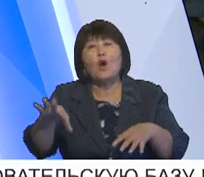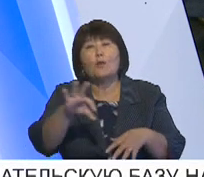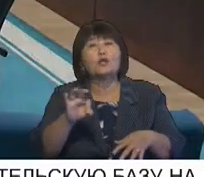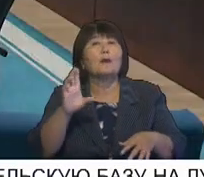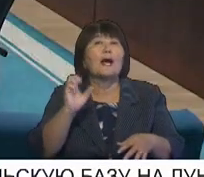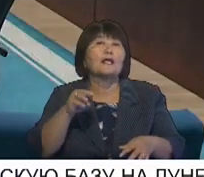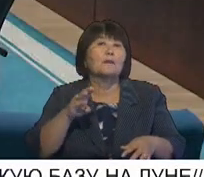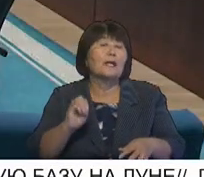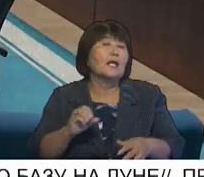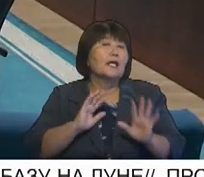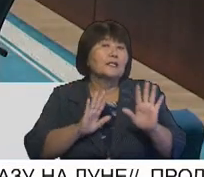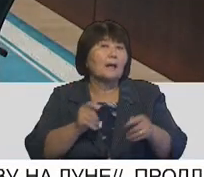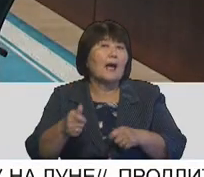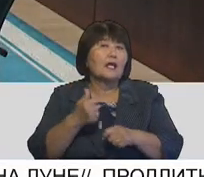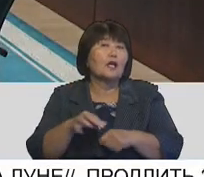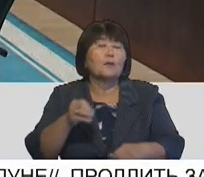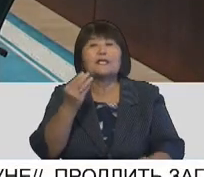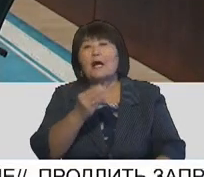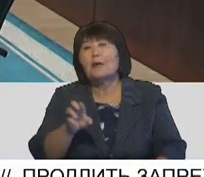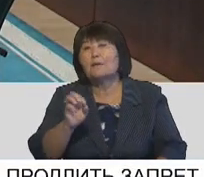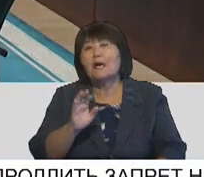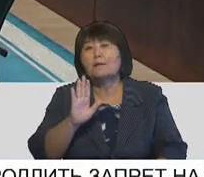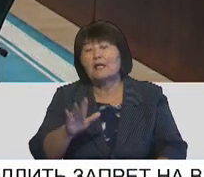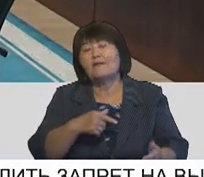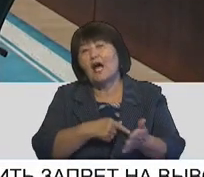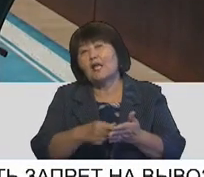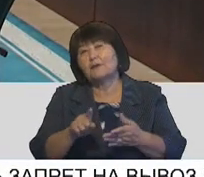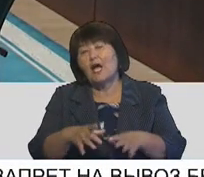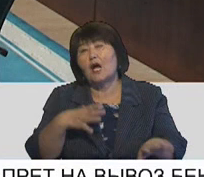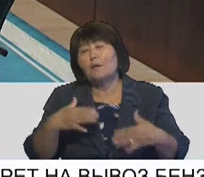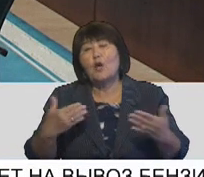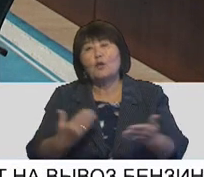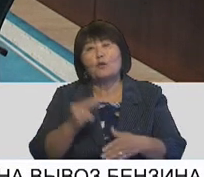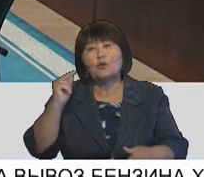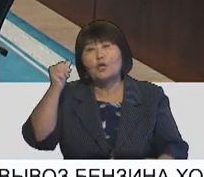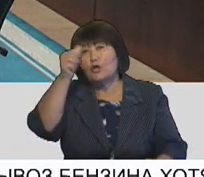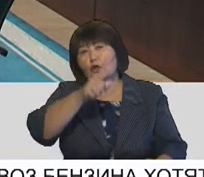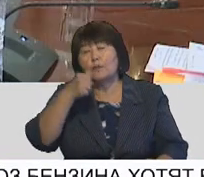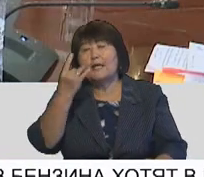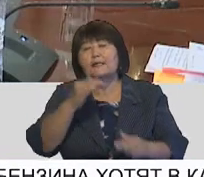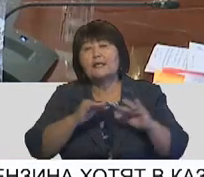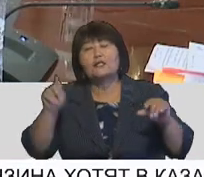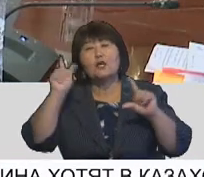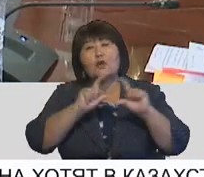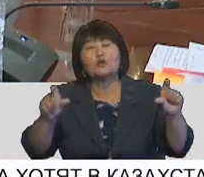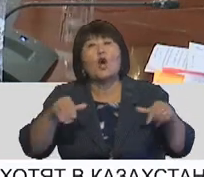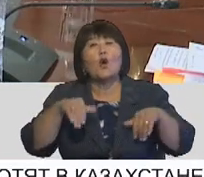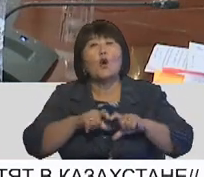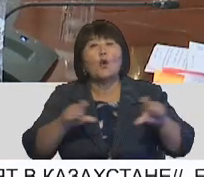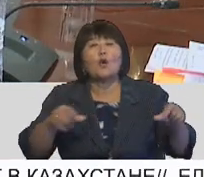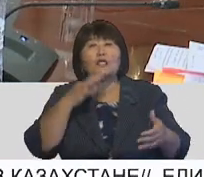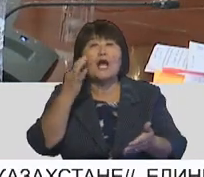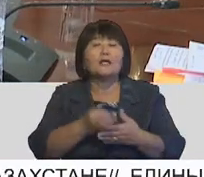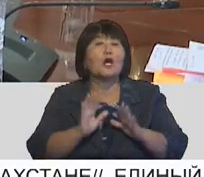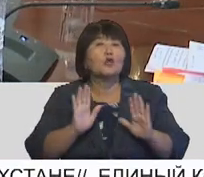акимате. Заместитель акима области Шахмардан Байманова отметил, за подготовку к новому учебному году детских садов, школ, колледжей ответственно